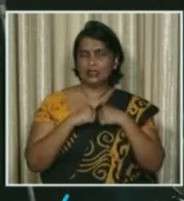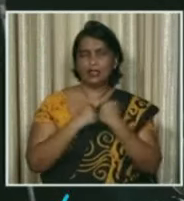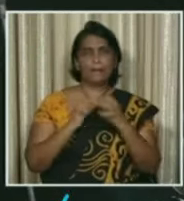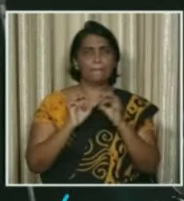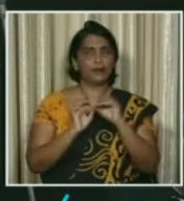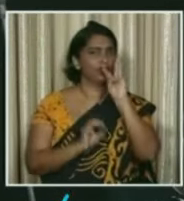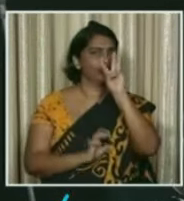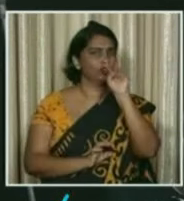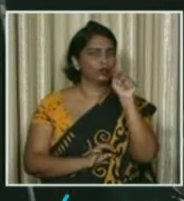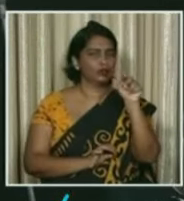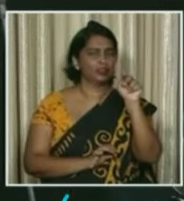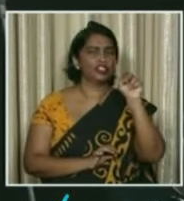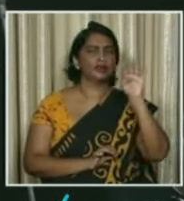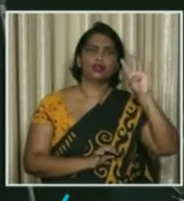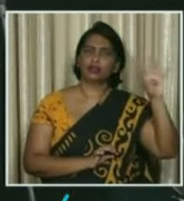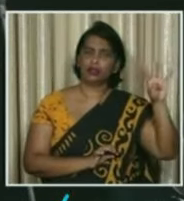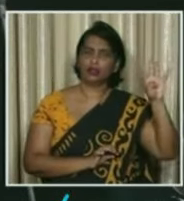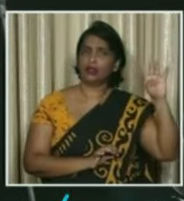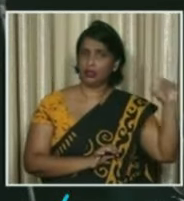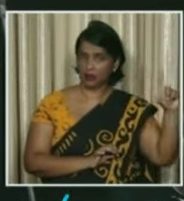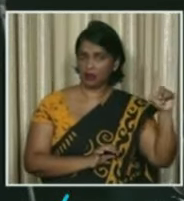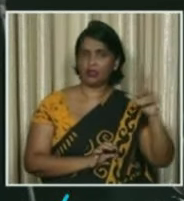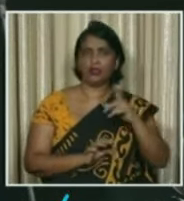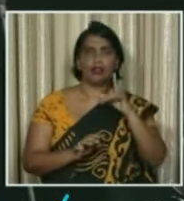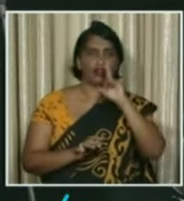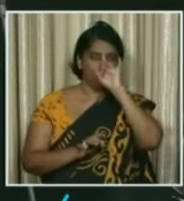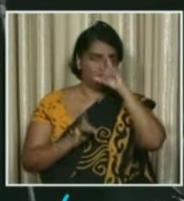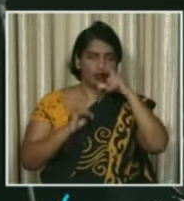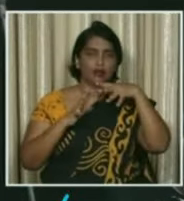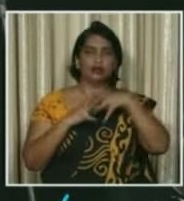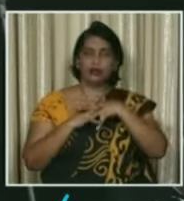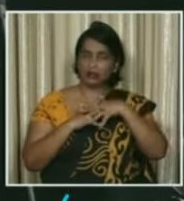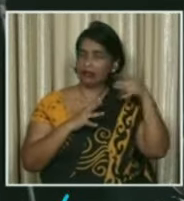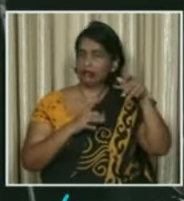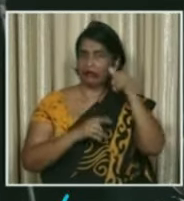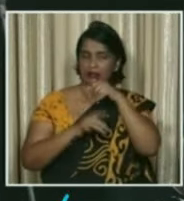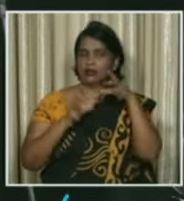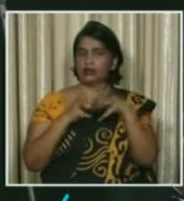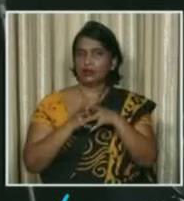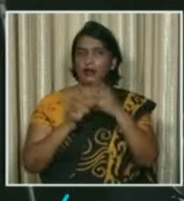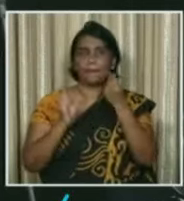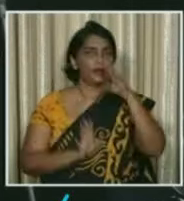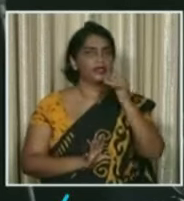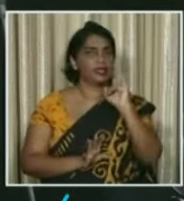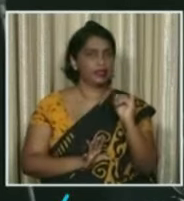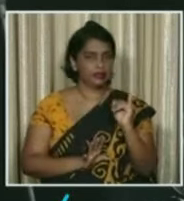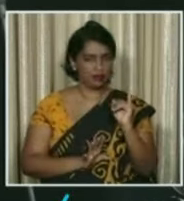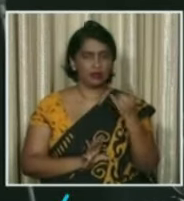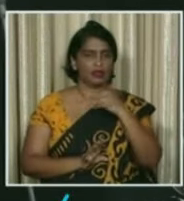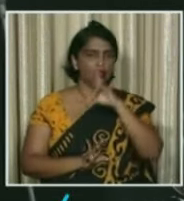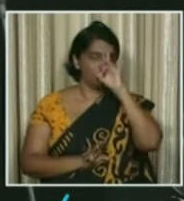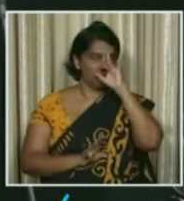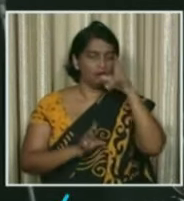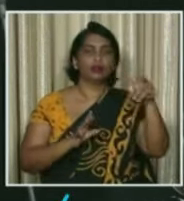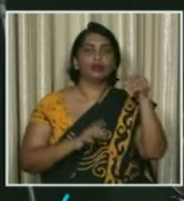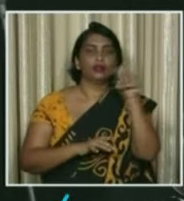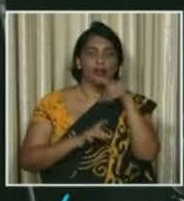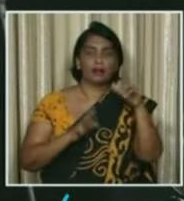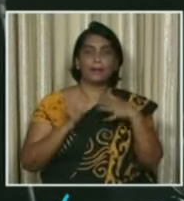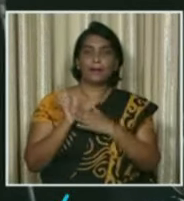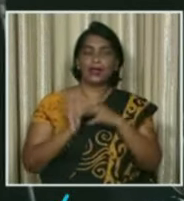බිලියන 3.447ක්, වයඹ ඩිස්ටිලර්ස් රොයල් සිලෝන් සමාගම රුපියල් මිලියන 560ක්, වයඹ ස්ප්‍රීතු රුපියල්